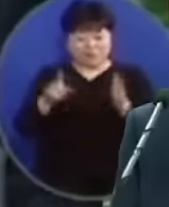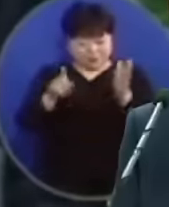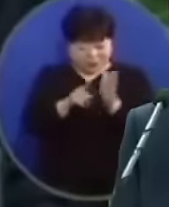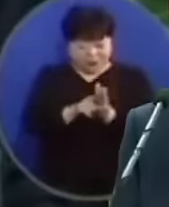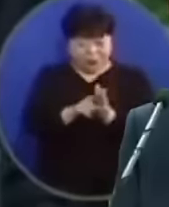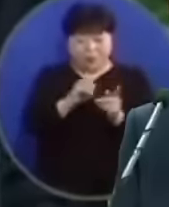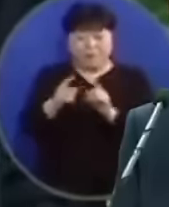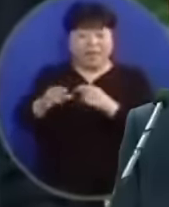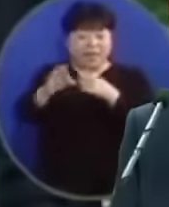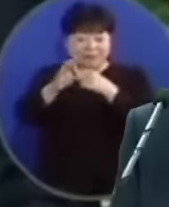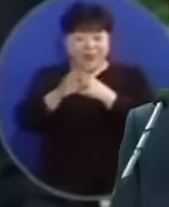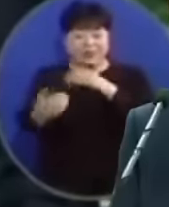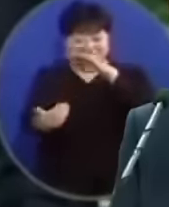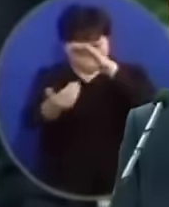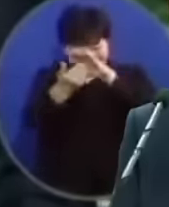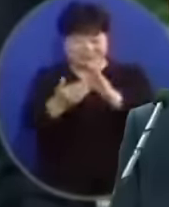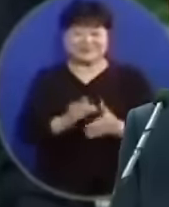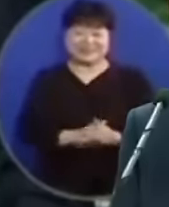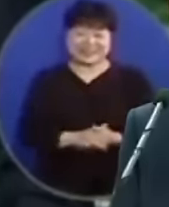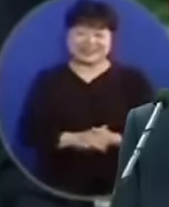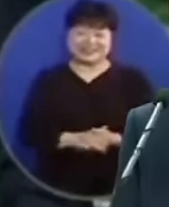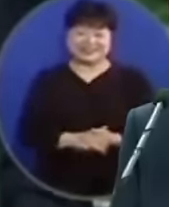믿고 말하면 이루어진다.